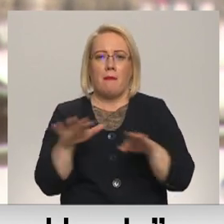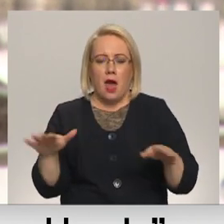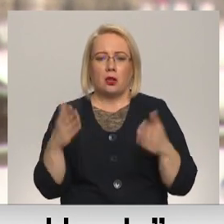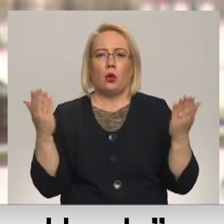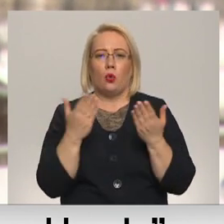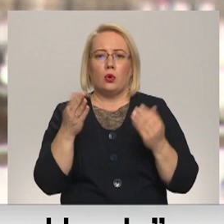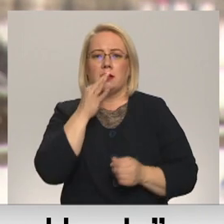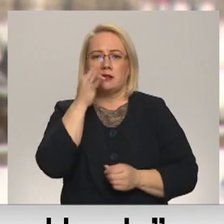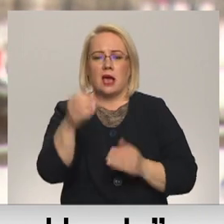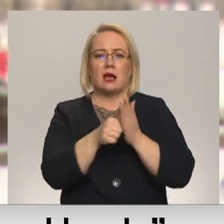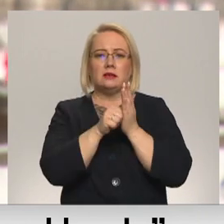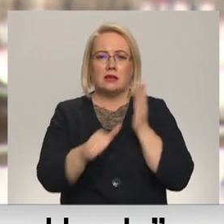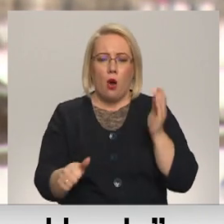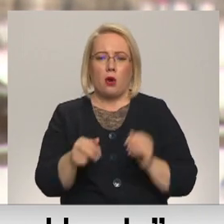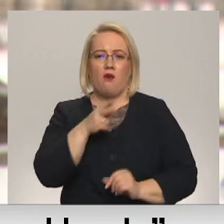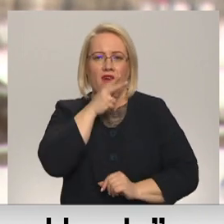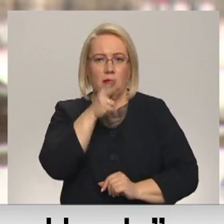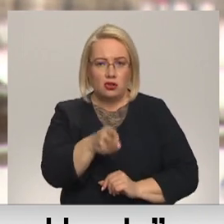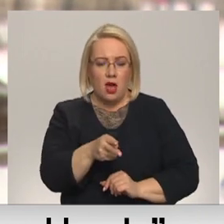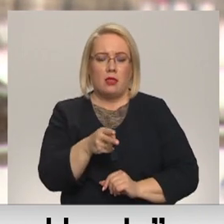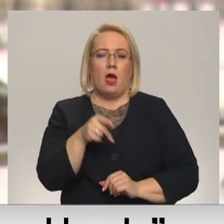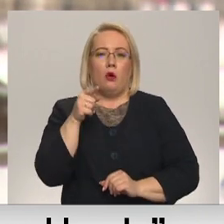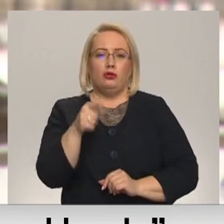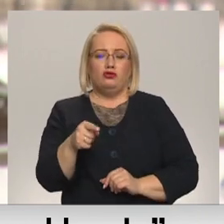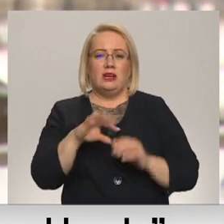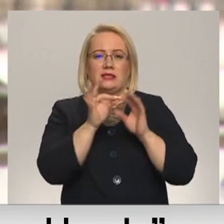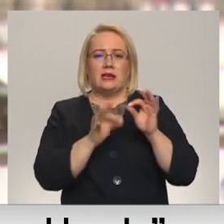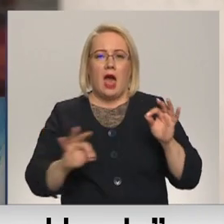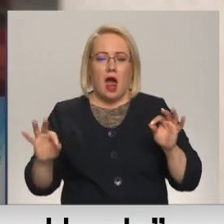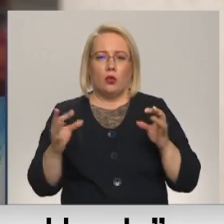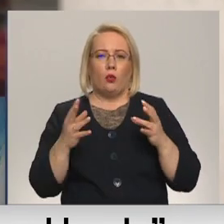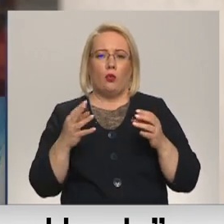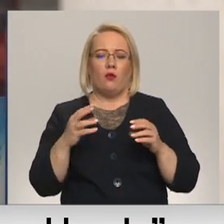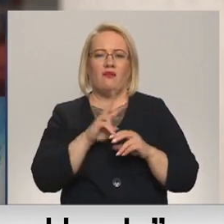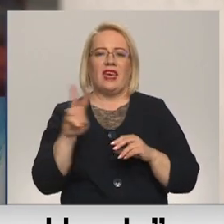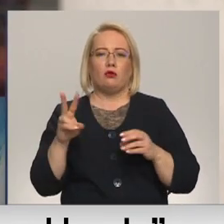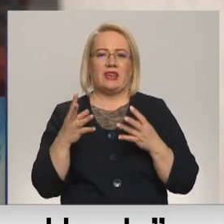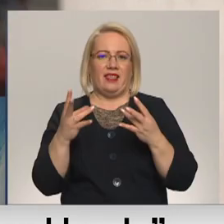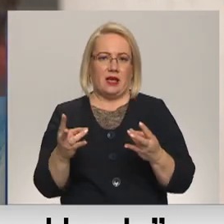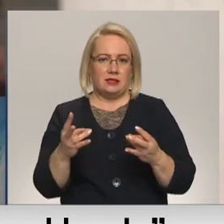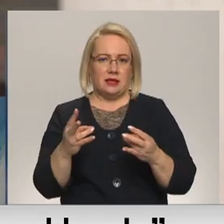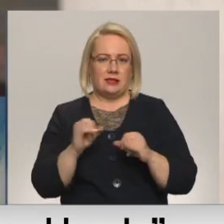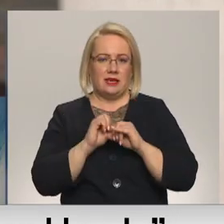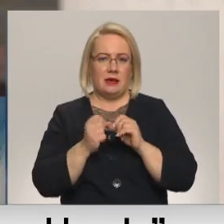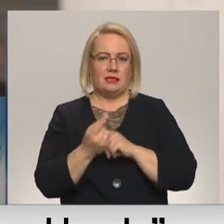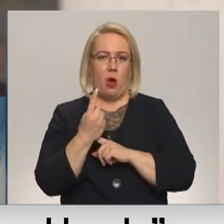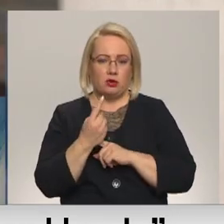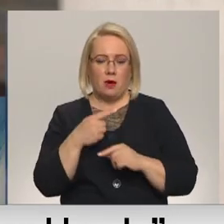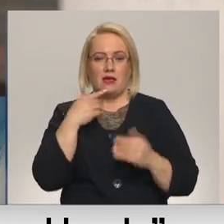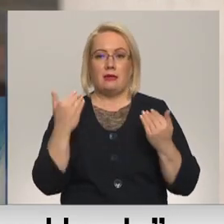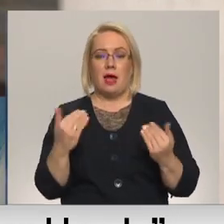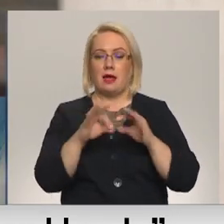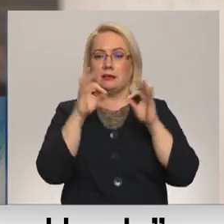vienkārši sakot ar caurēju un vemšanu, no ar šīm zarnu vīrusu infekciju izpausmēm. Tāpat tagad, kad skolā sācies ziemas brīvlaiks, ar